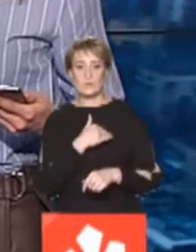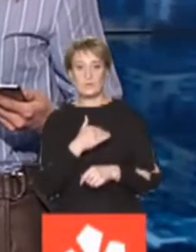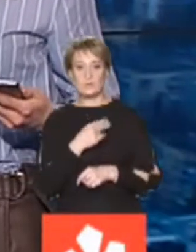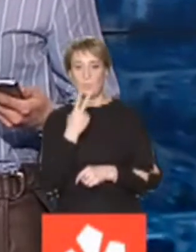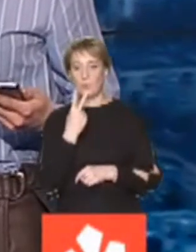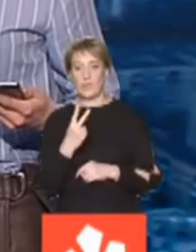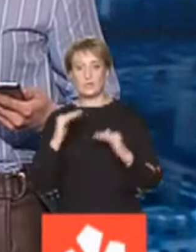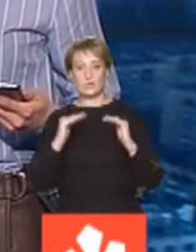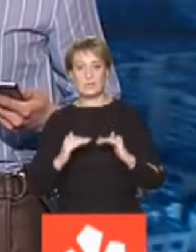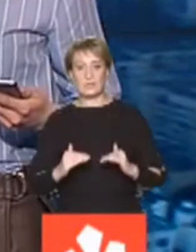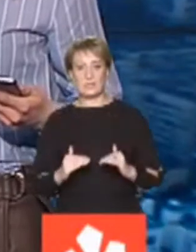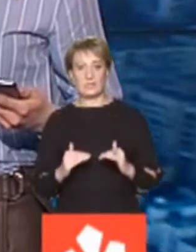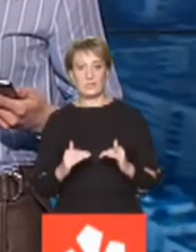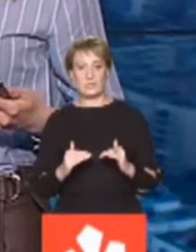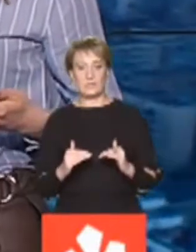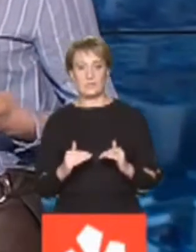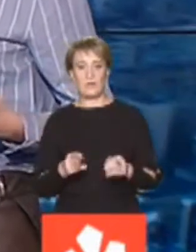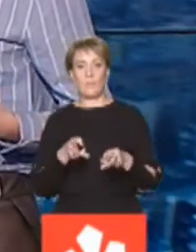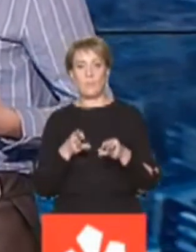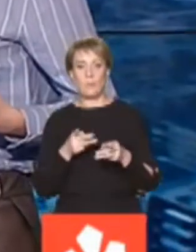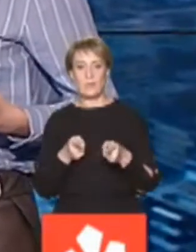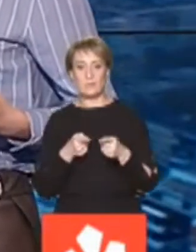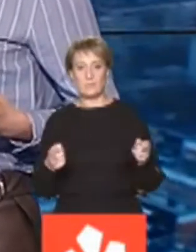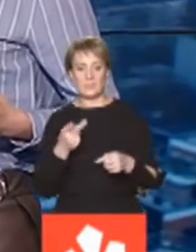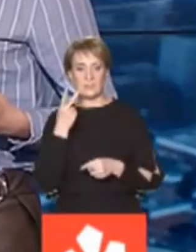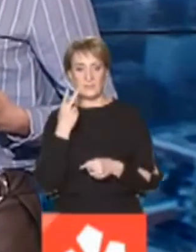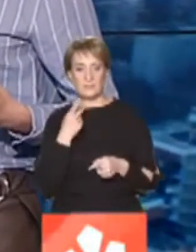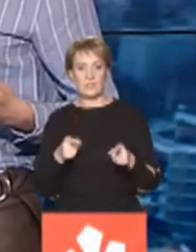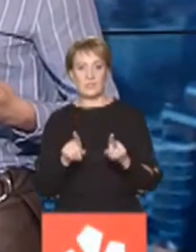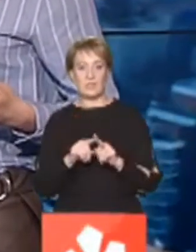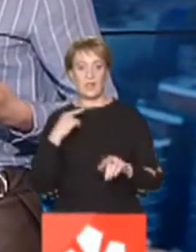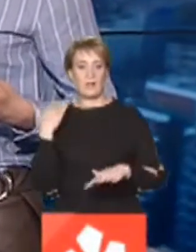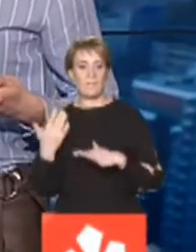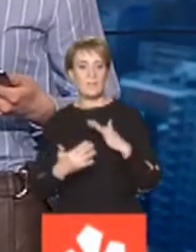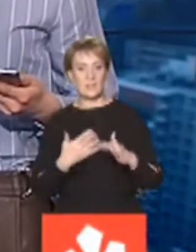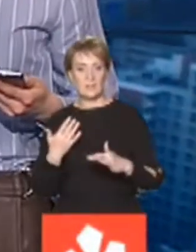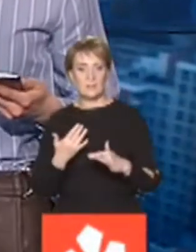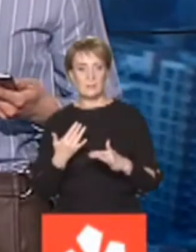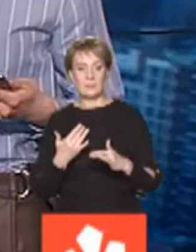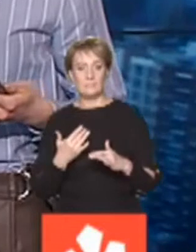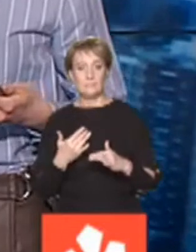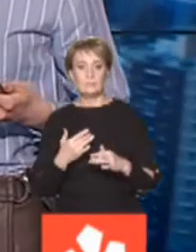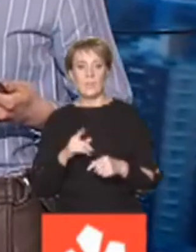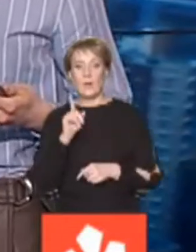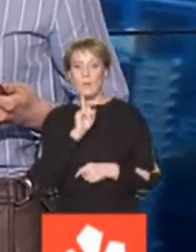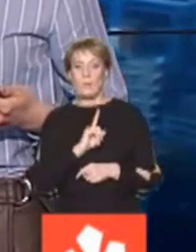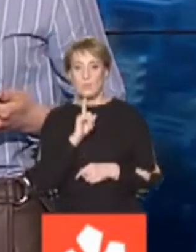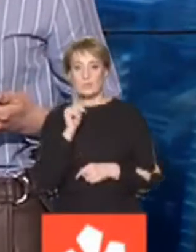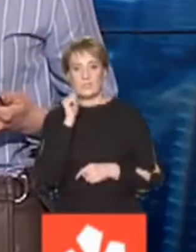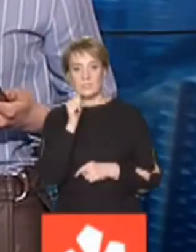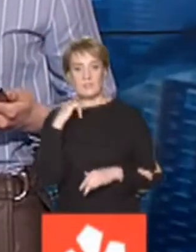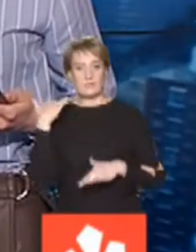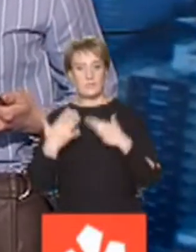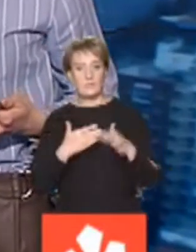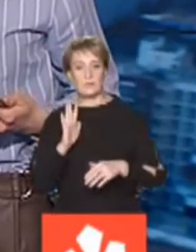нижчі значення температури, в опалювальний період завжди так. Вітер південно-східного напрямку помірних швидкостей поки що, але завтра вітер